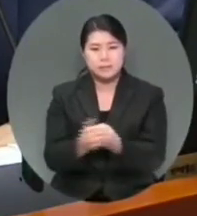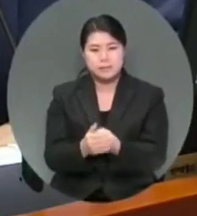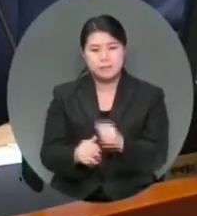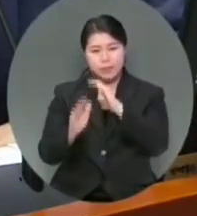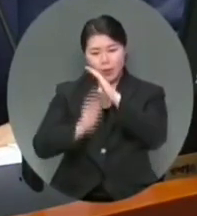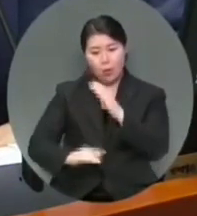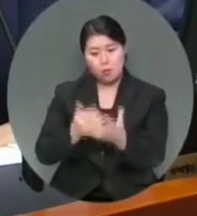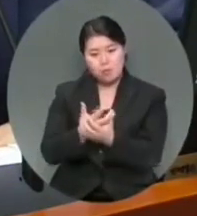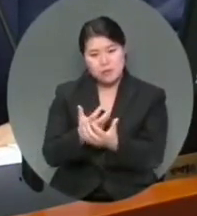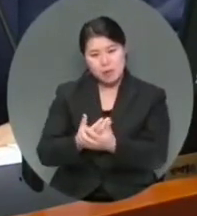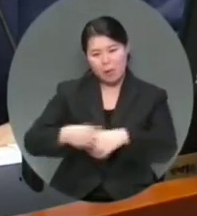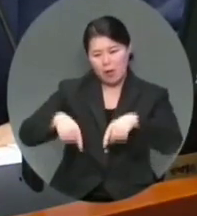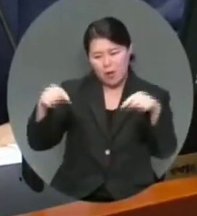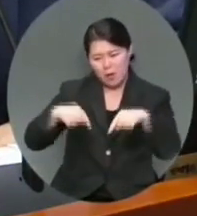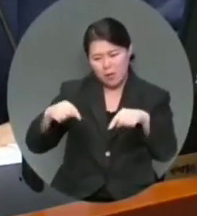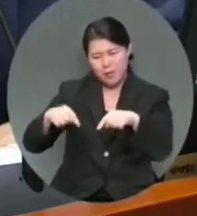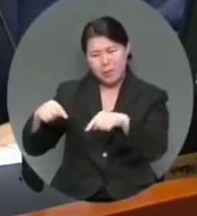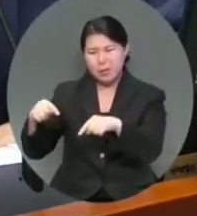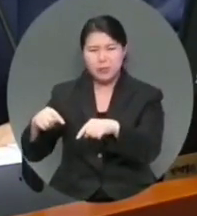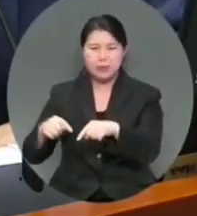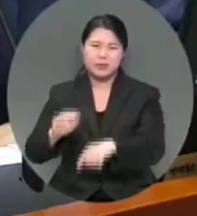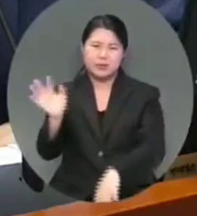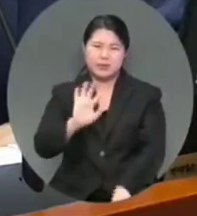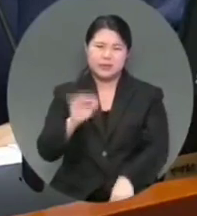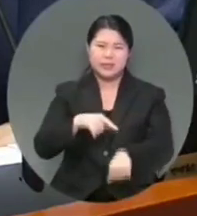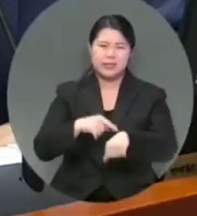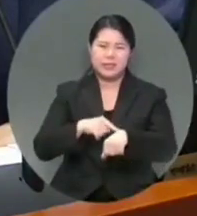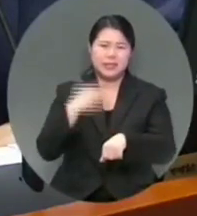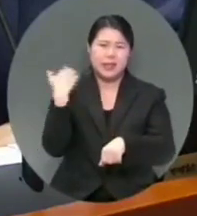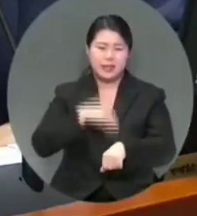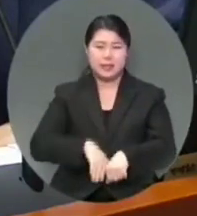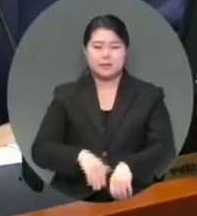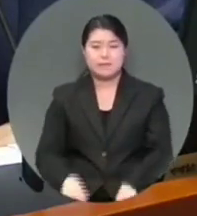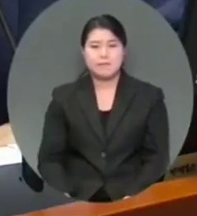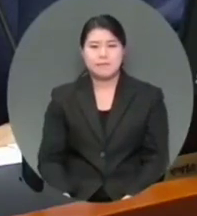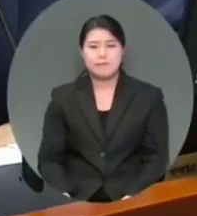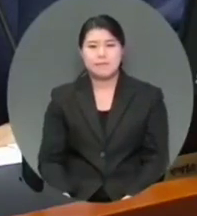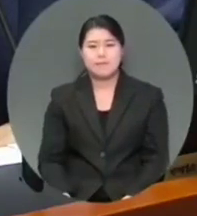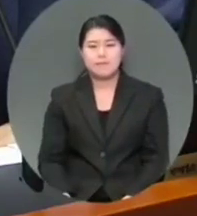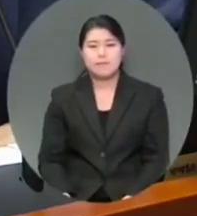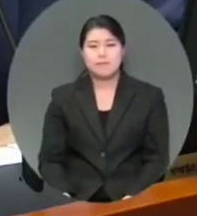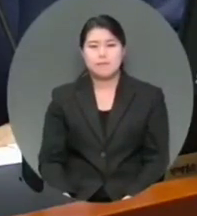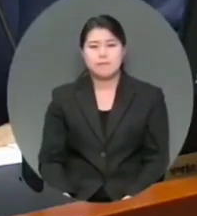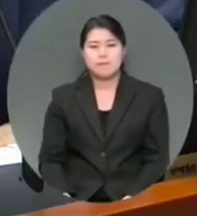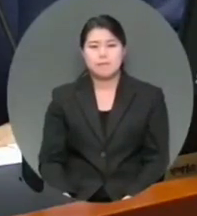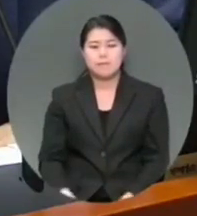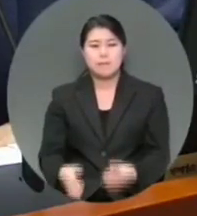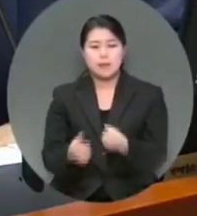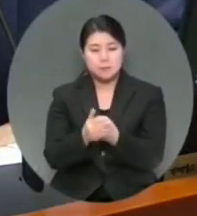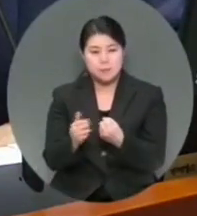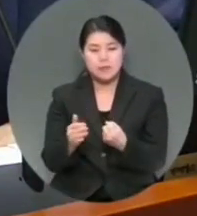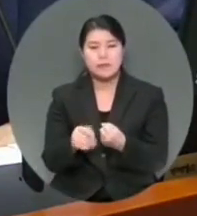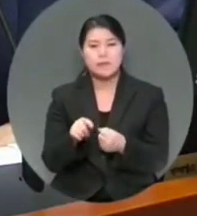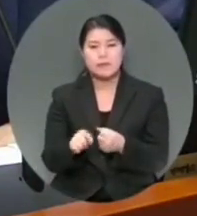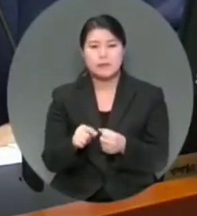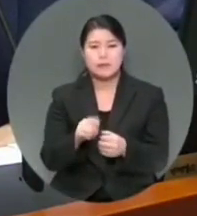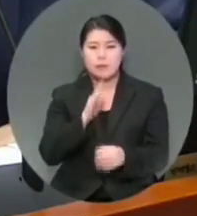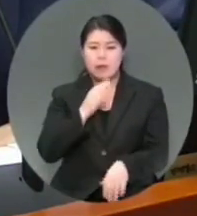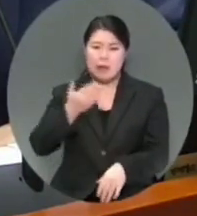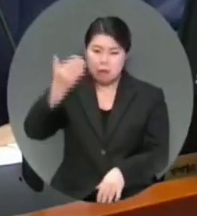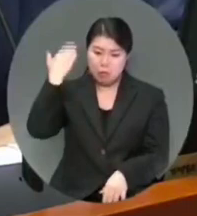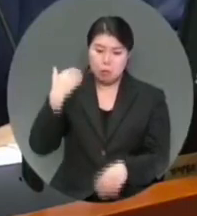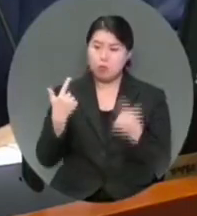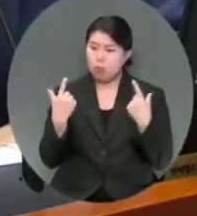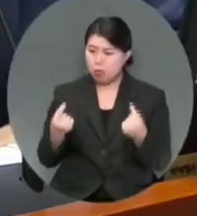협의를 하고 뭐 이렇게 할 수 있는 그런 시간들이 아니다. 실무적 작업은 그것은 뭐 역대로 계속 그렇게 해온 거고